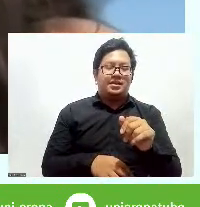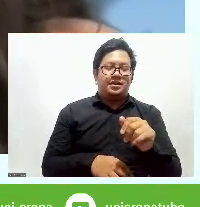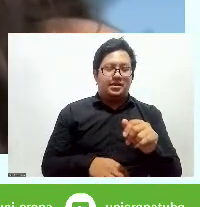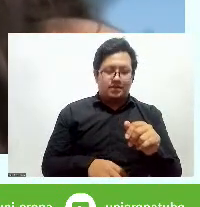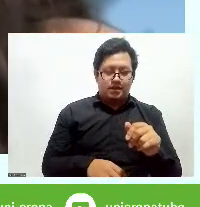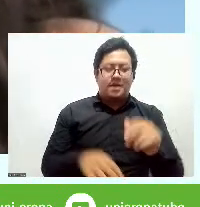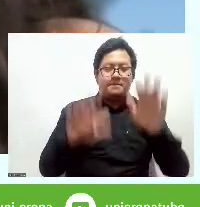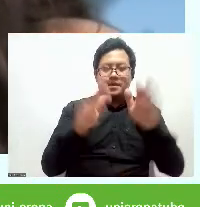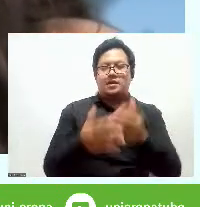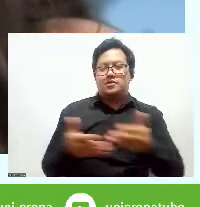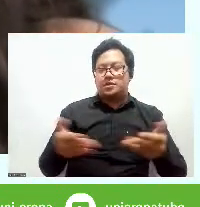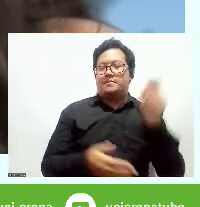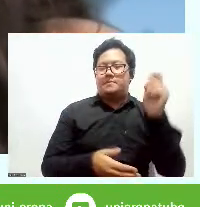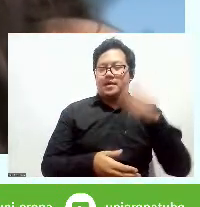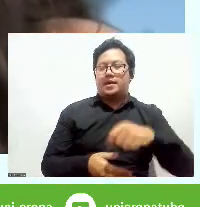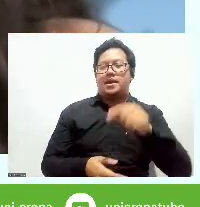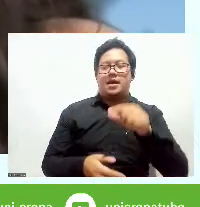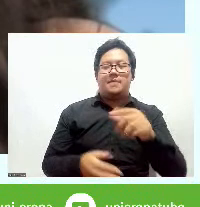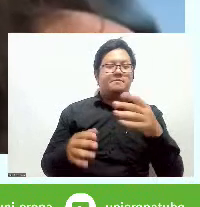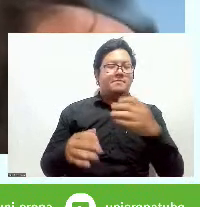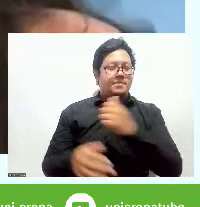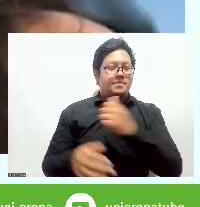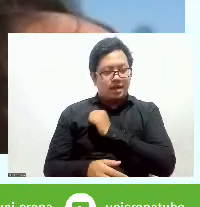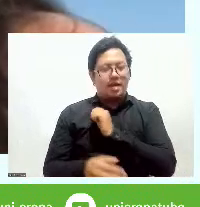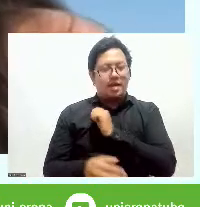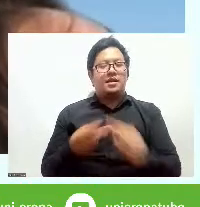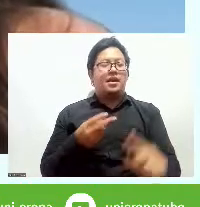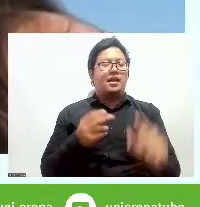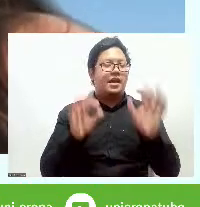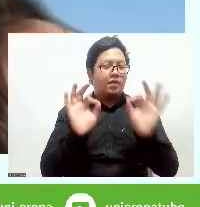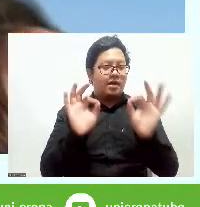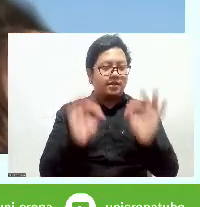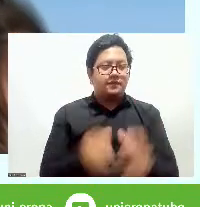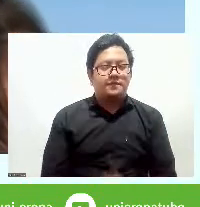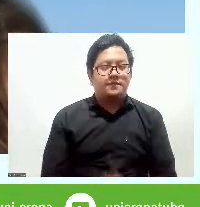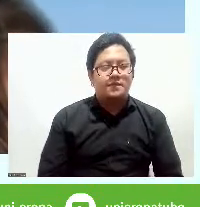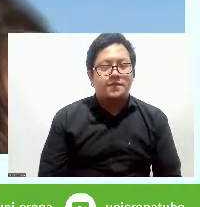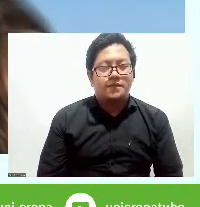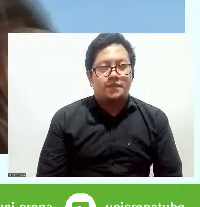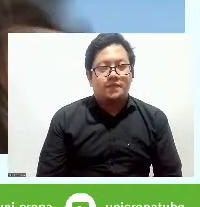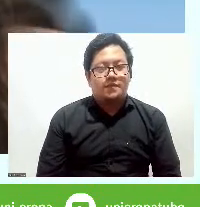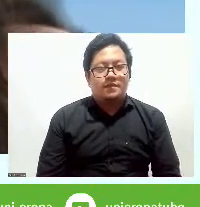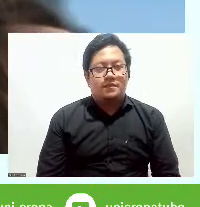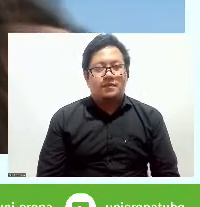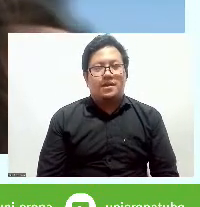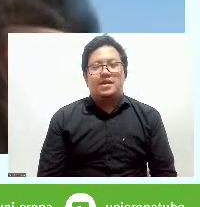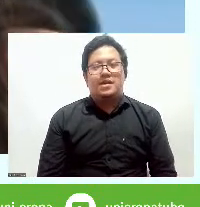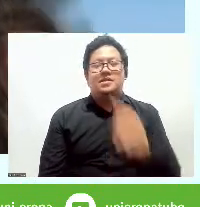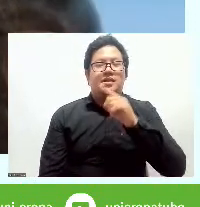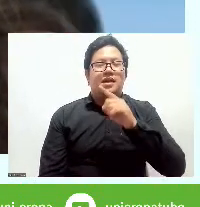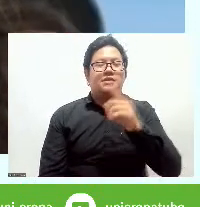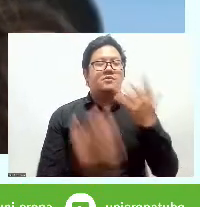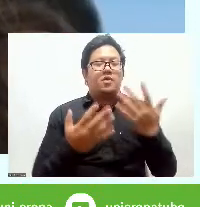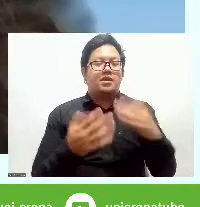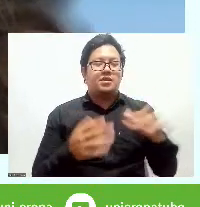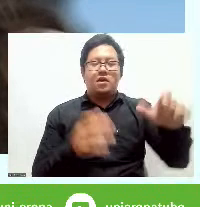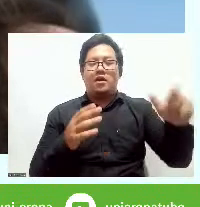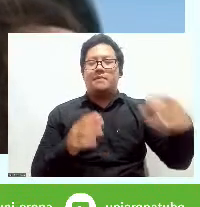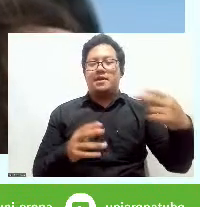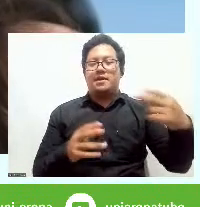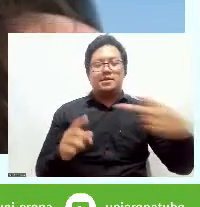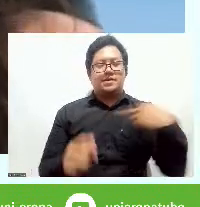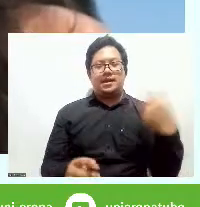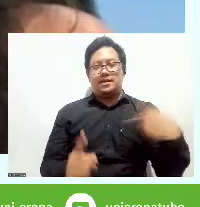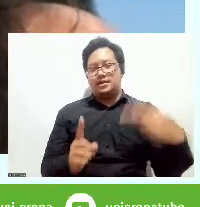Iskan nah orang-orang Kak sepatu yang dicari banyak orang nantinya bye benar betul